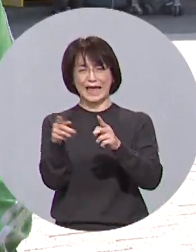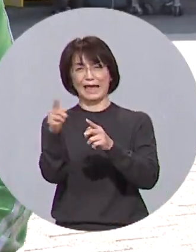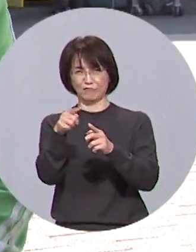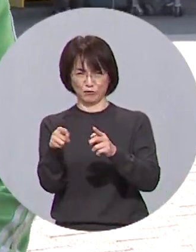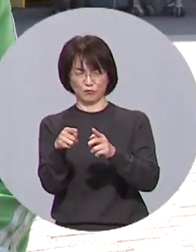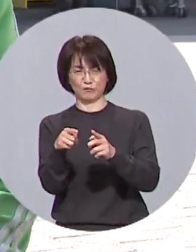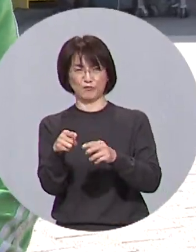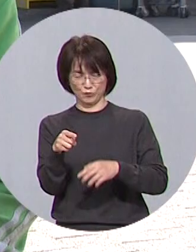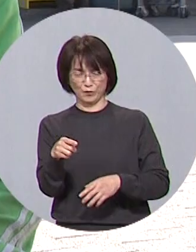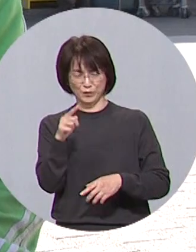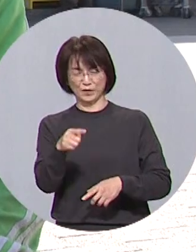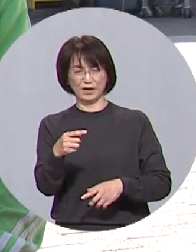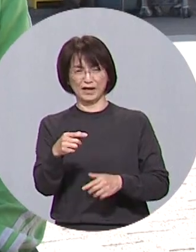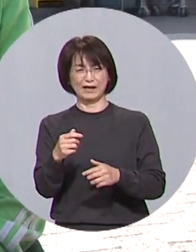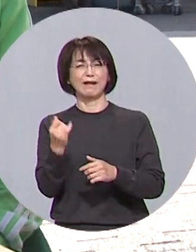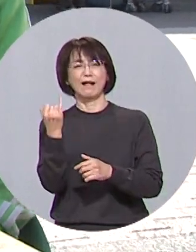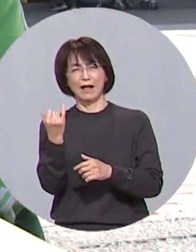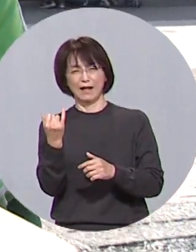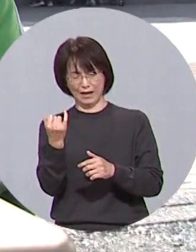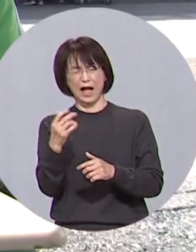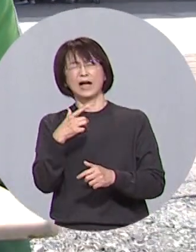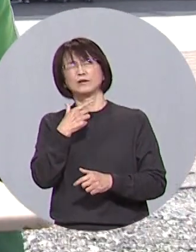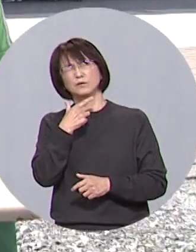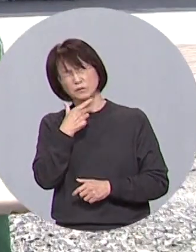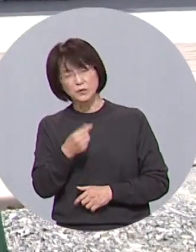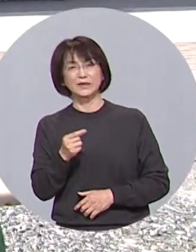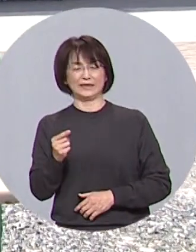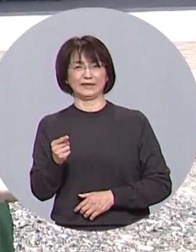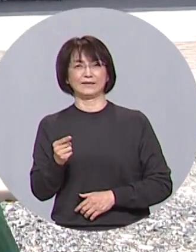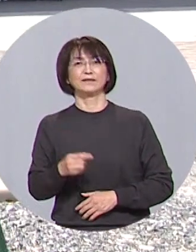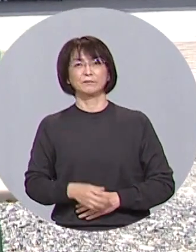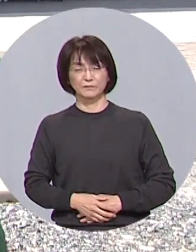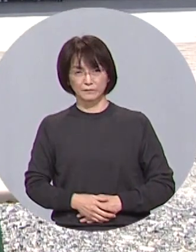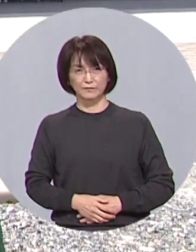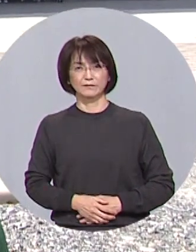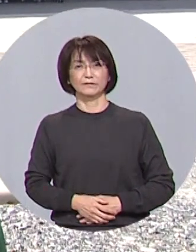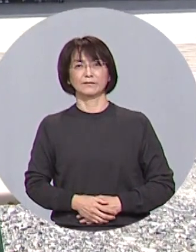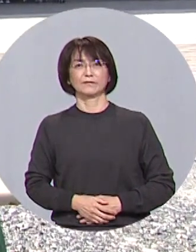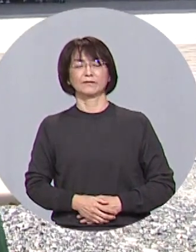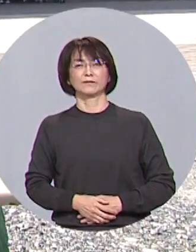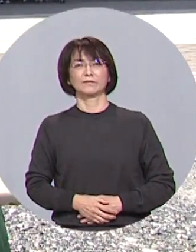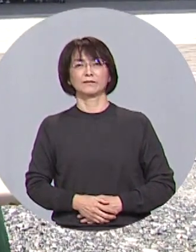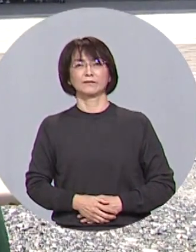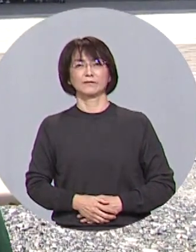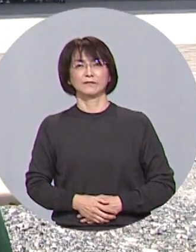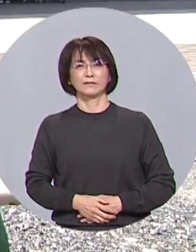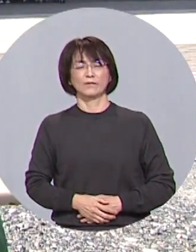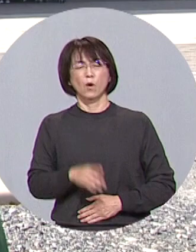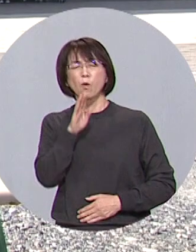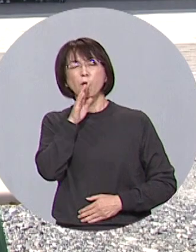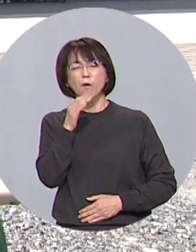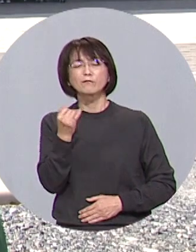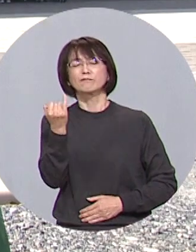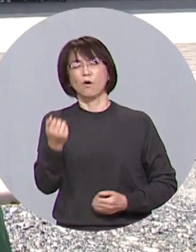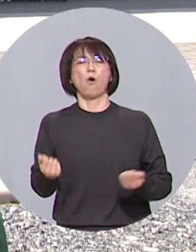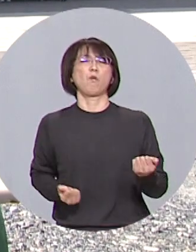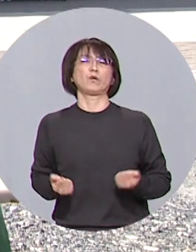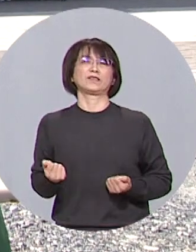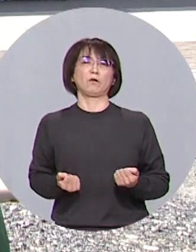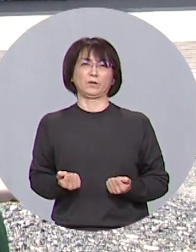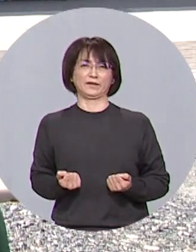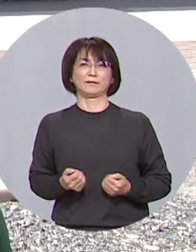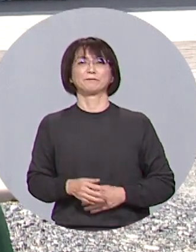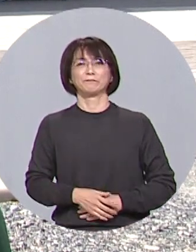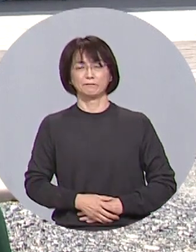なんです。 そう、そうでしょうね、 今知りました、今知りました。 好きないな、みどりさん、 はい、面白いわ、 最高のキャラクター、 最